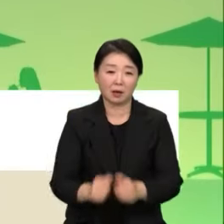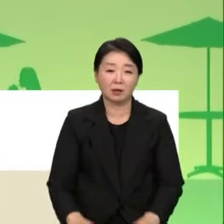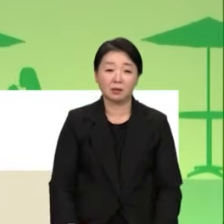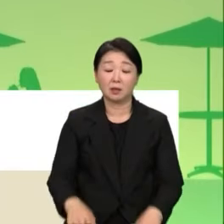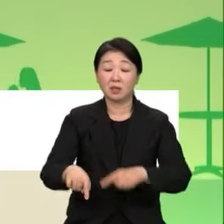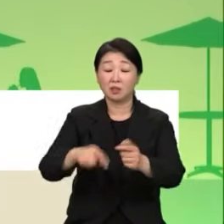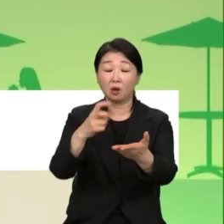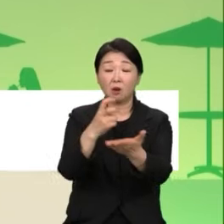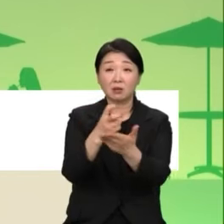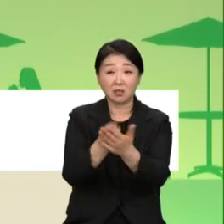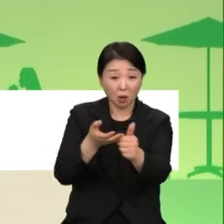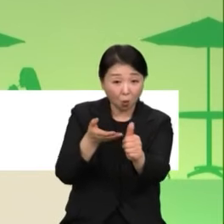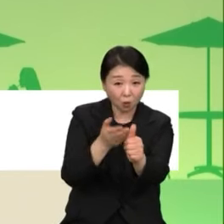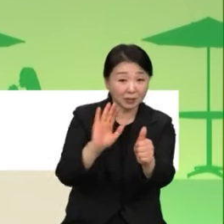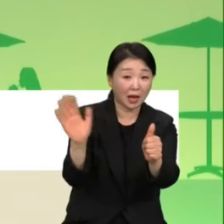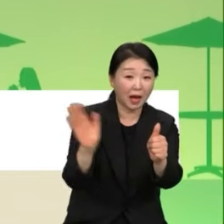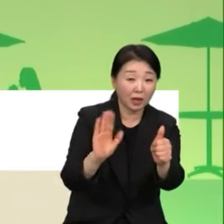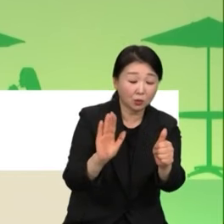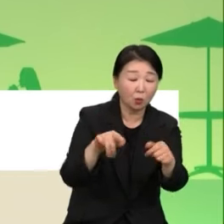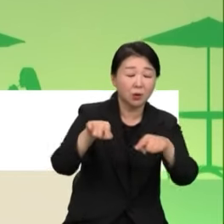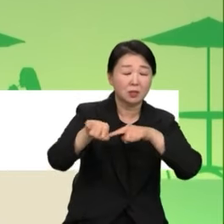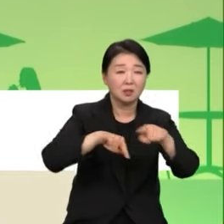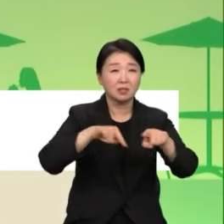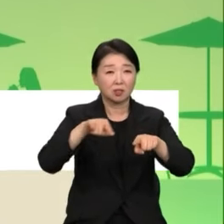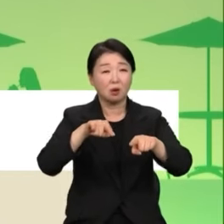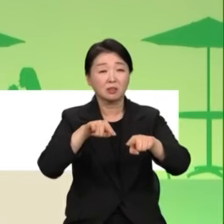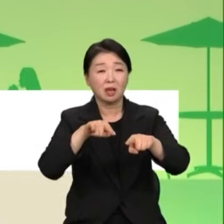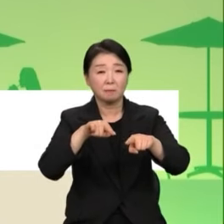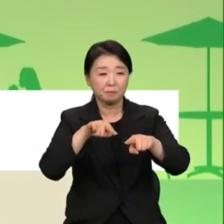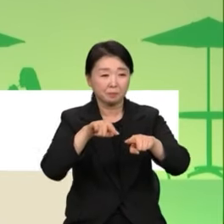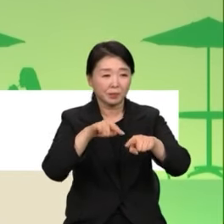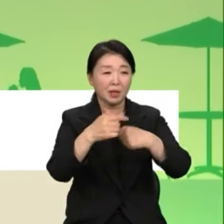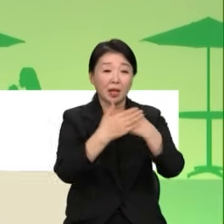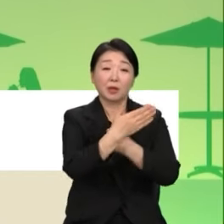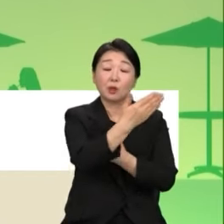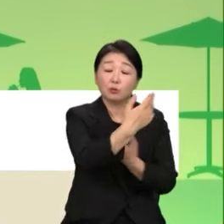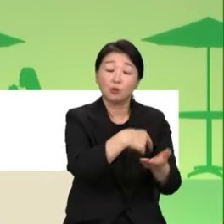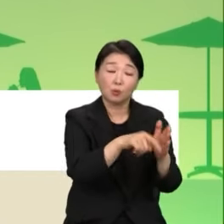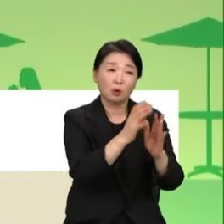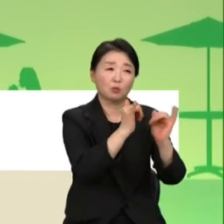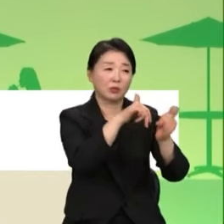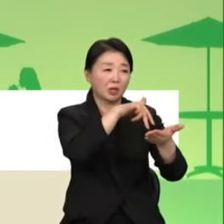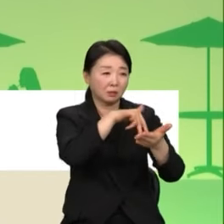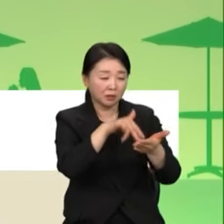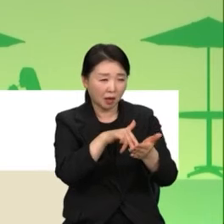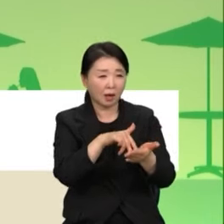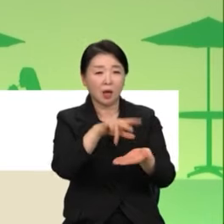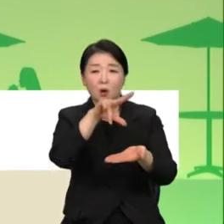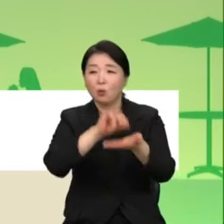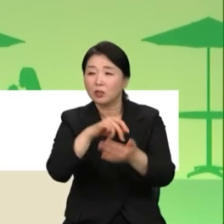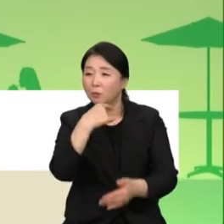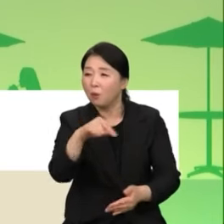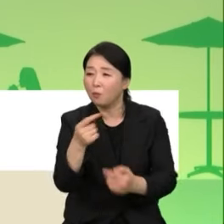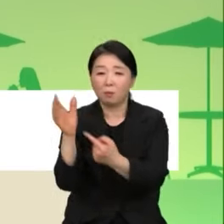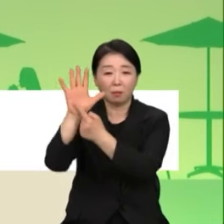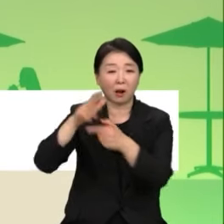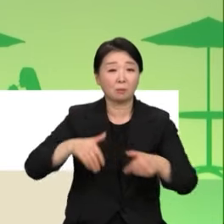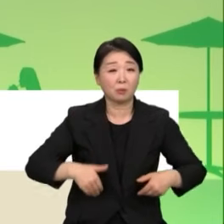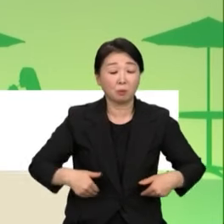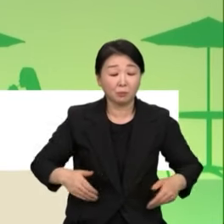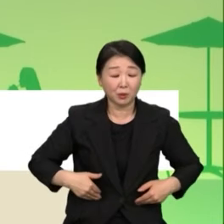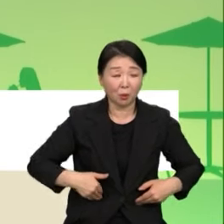정책 공급자가 아닌 정책 수요자인 국민의 입장에서 과제를 발굴하고 각